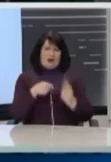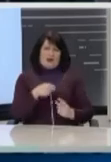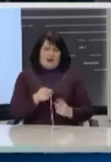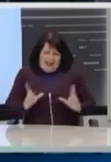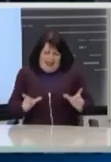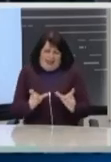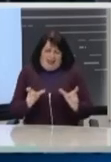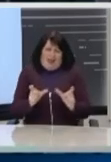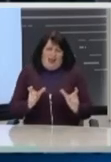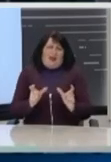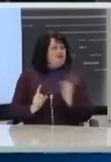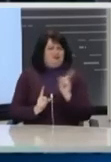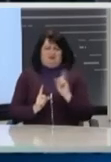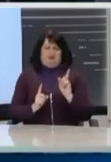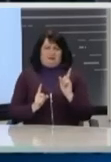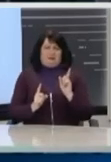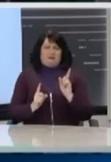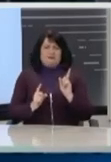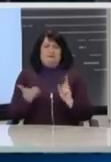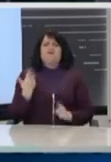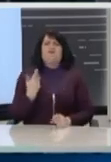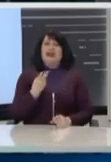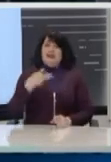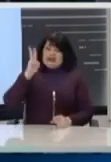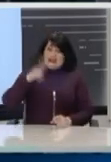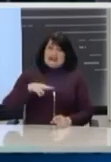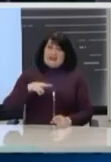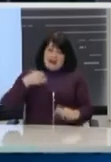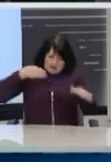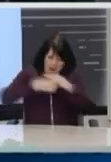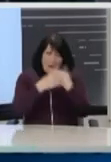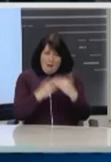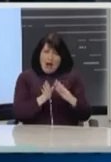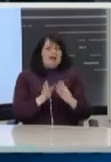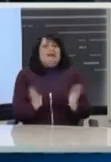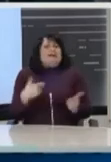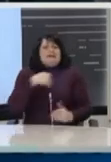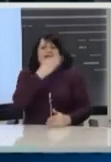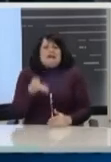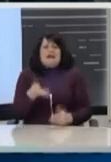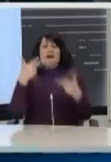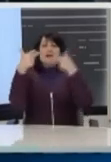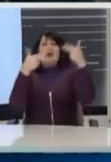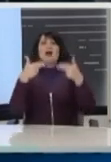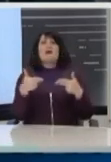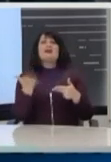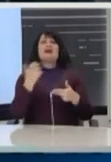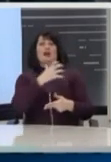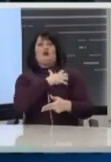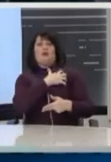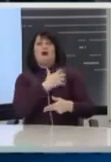αποθήθηκαν. Αλλά θα ήθελα να ρωτήσω, έχουν περάσει 3 ημέρες από τότε. Κάμερες δεν υπάρχουν στο